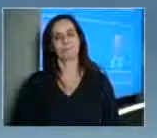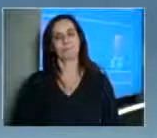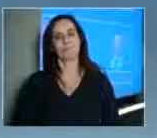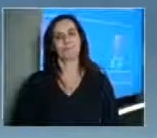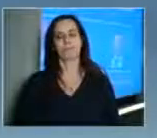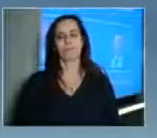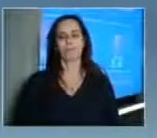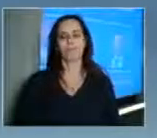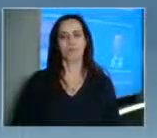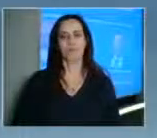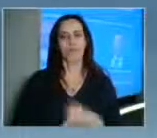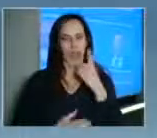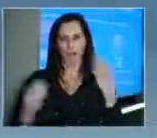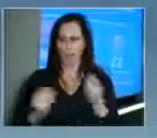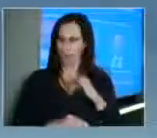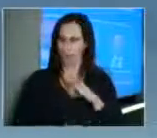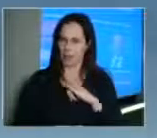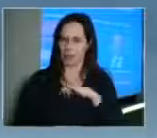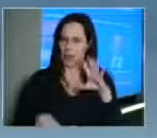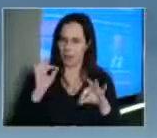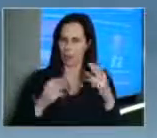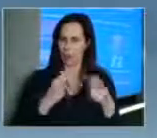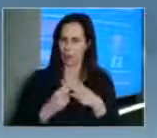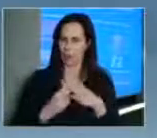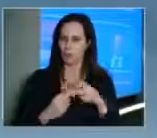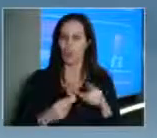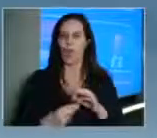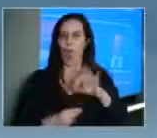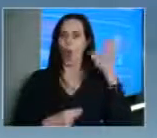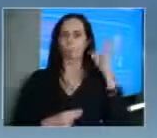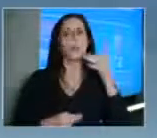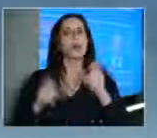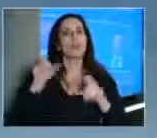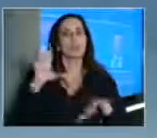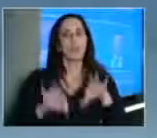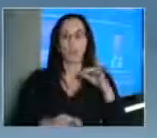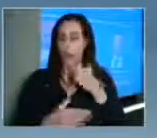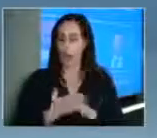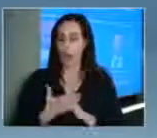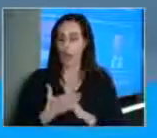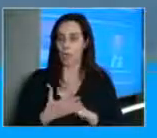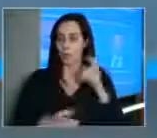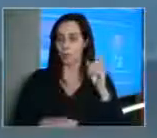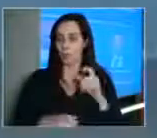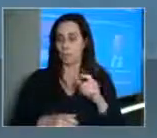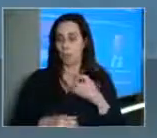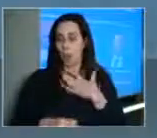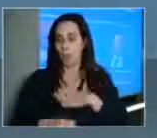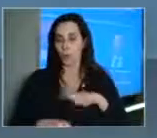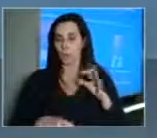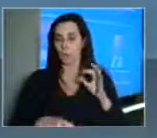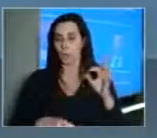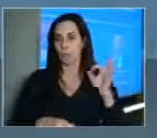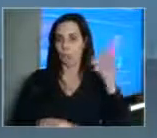אחד הפקטורים המעניינים בבחירות הקרובות יהיה אחוז ההצבעה. חלק מהמתמודדים מאחלים לאחוז